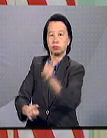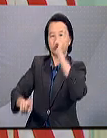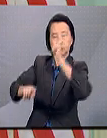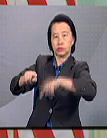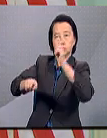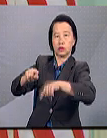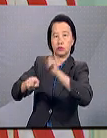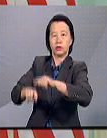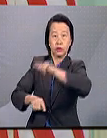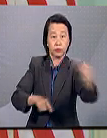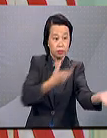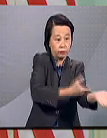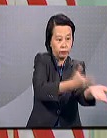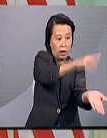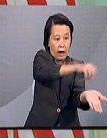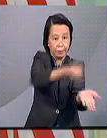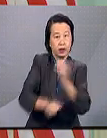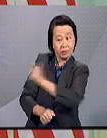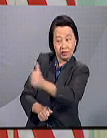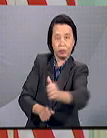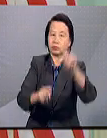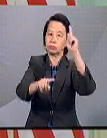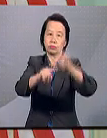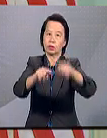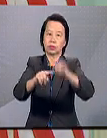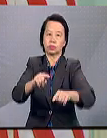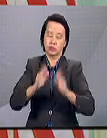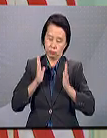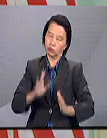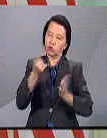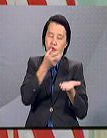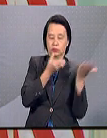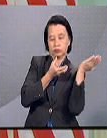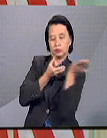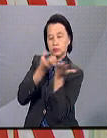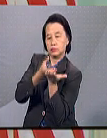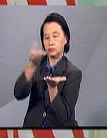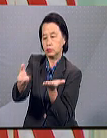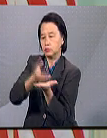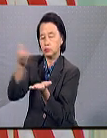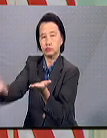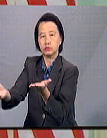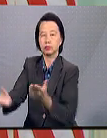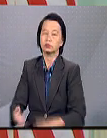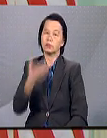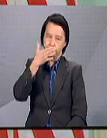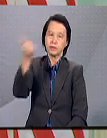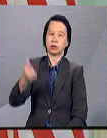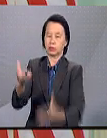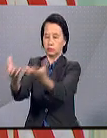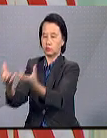apa nama makanan di situ. Dan yang terbaik yang kita cadangkan adalah secara hidangan. Ini adalah yang lebih